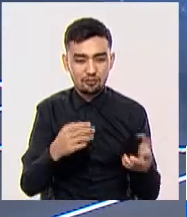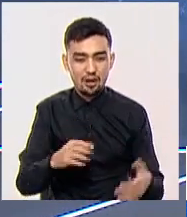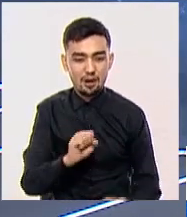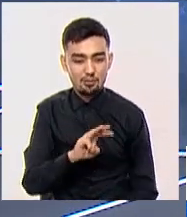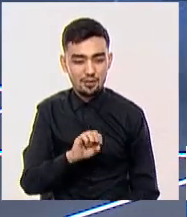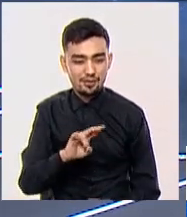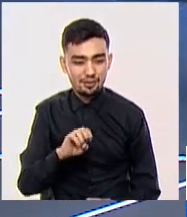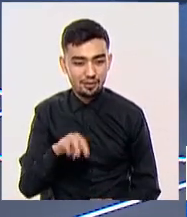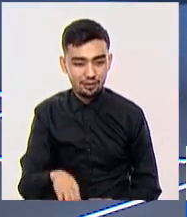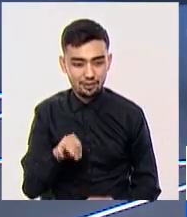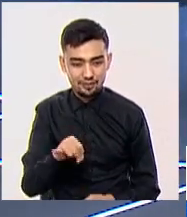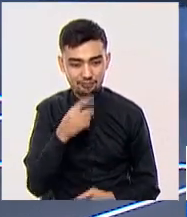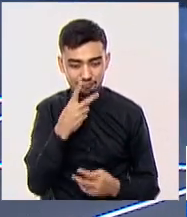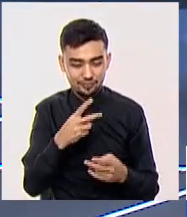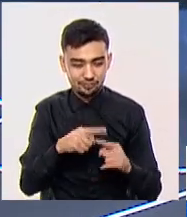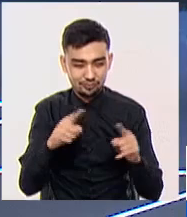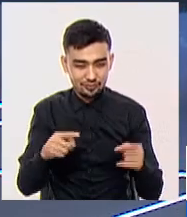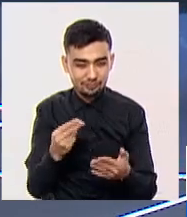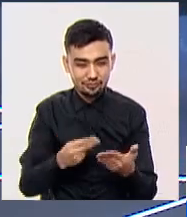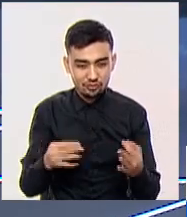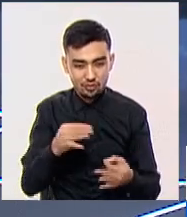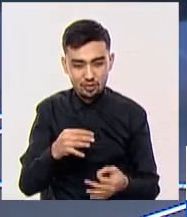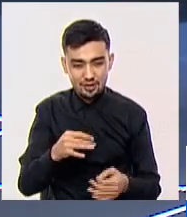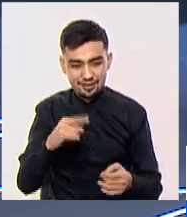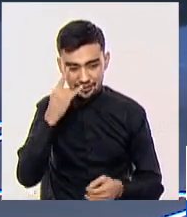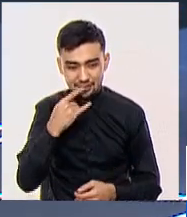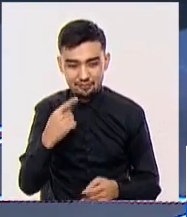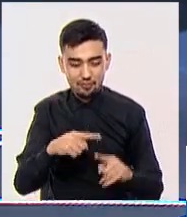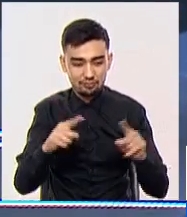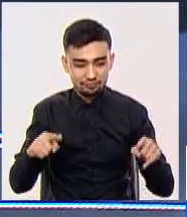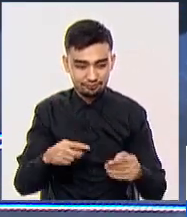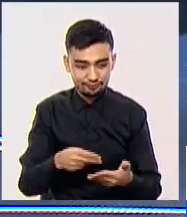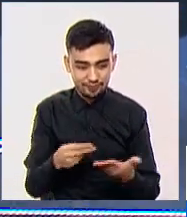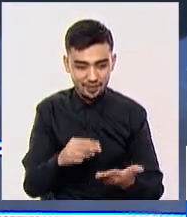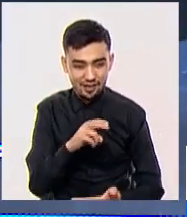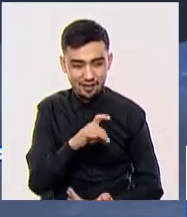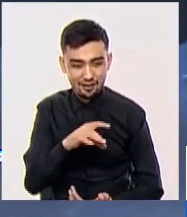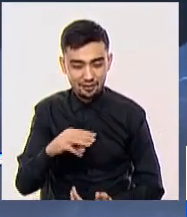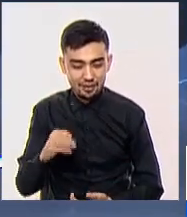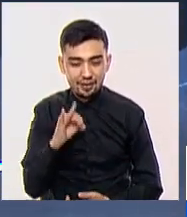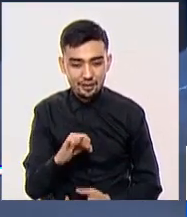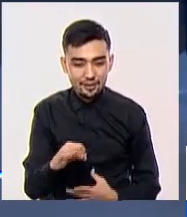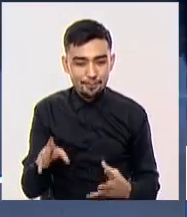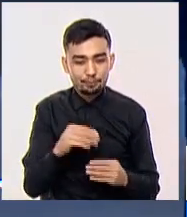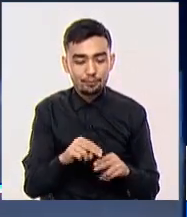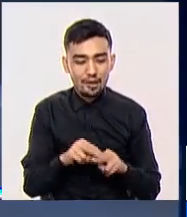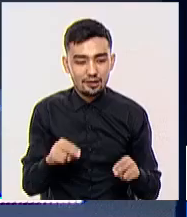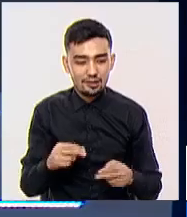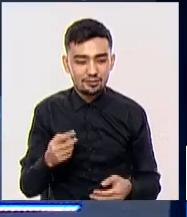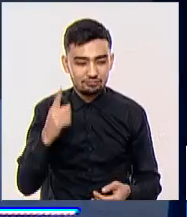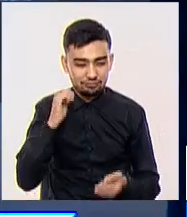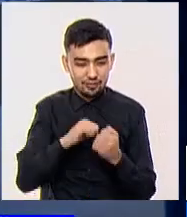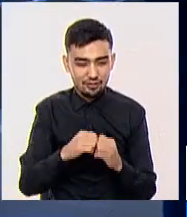логотип ее выглядит вот так. Это изображение контуров Казахстана. Главный принцип партии – сохранение